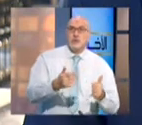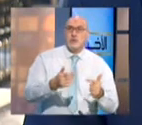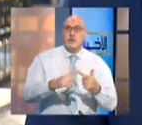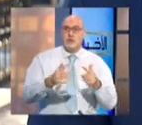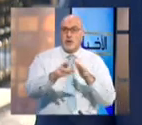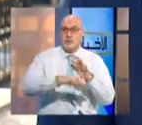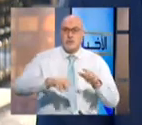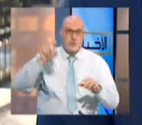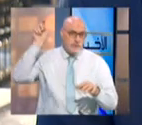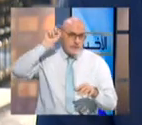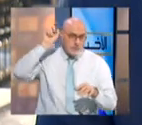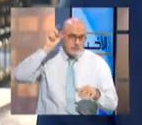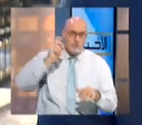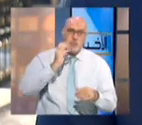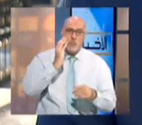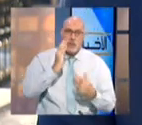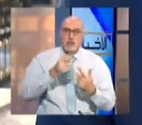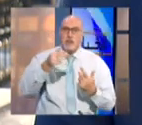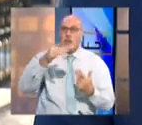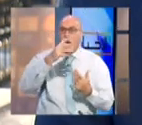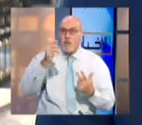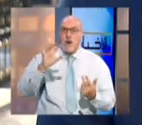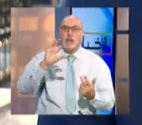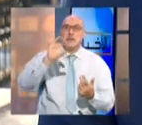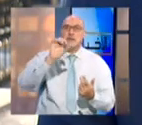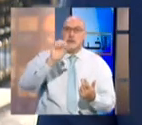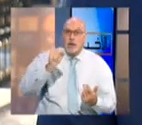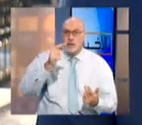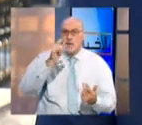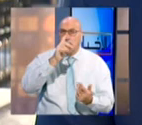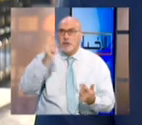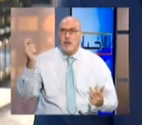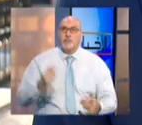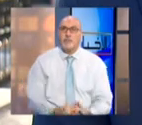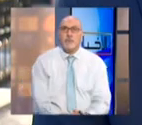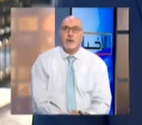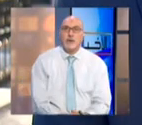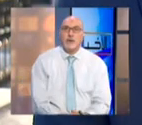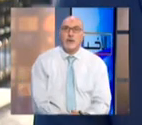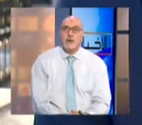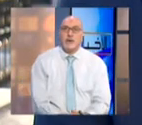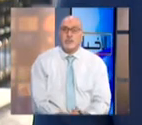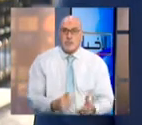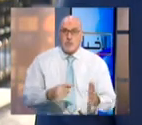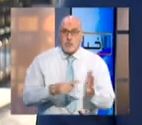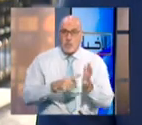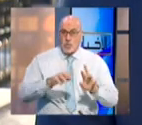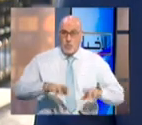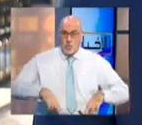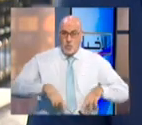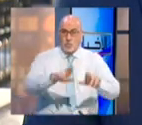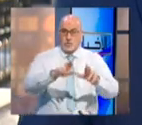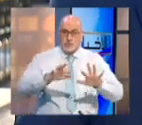تيارت، البيض، النعامة، سعيدة، وبالتالي عند إنجاز هذا الطريق